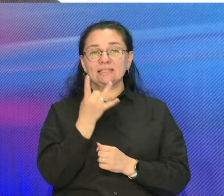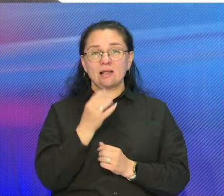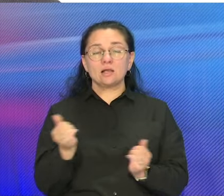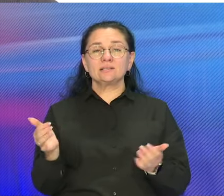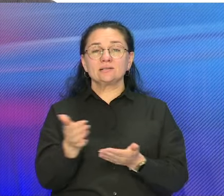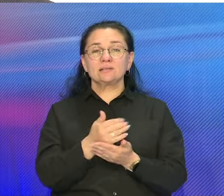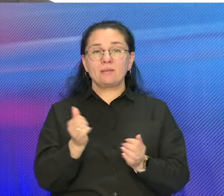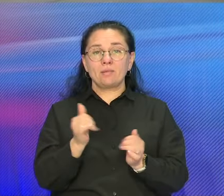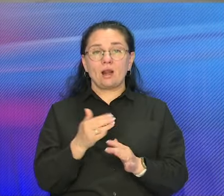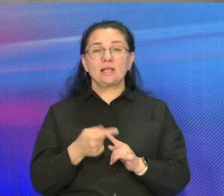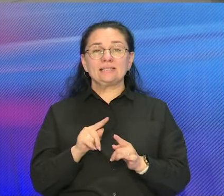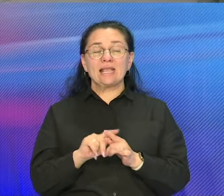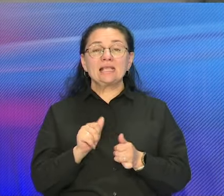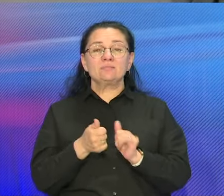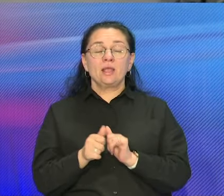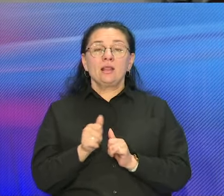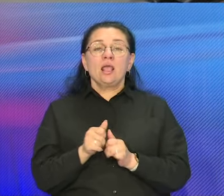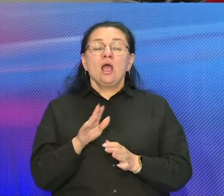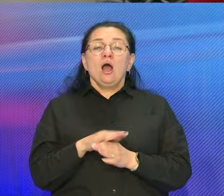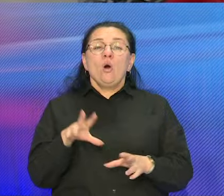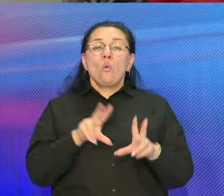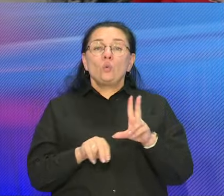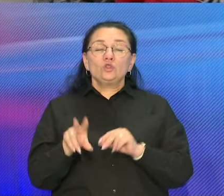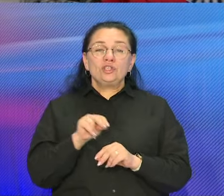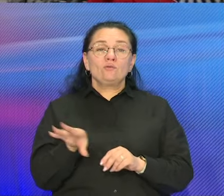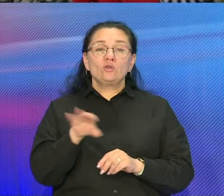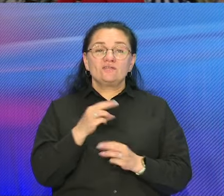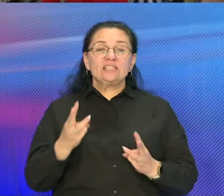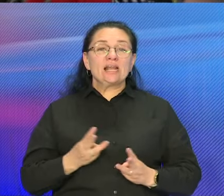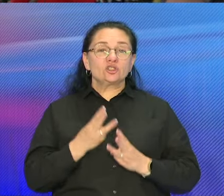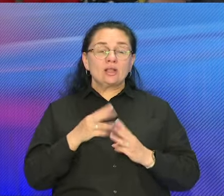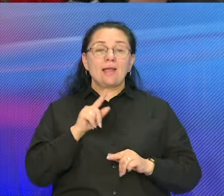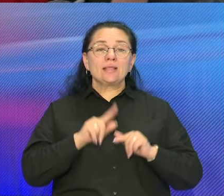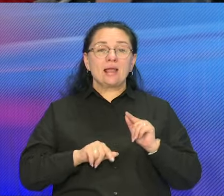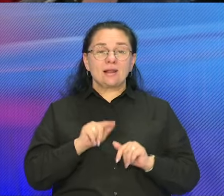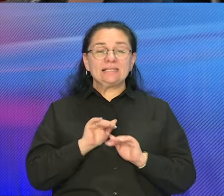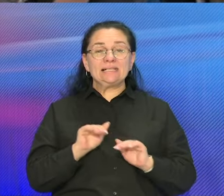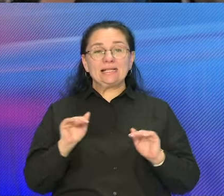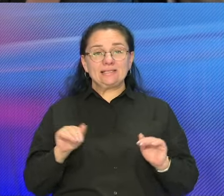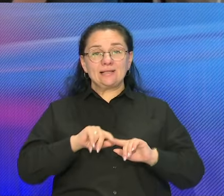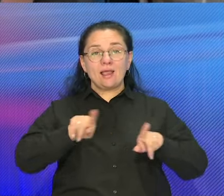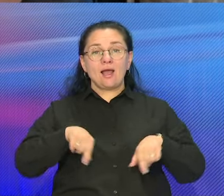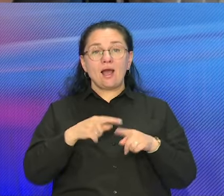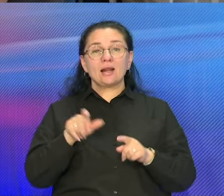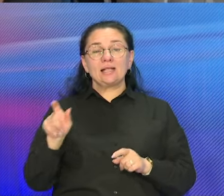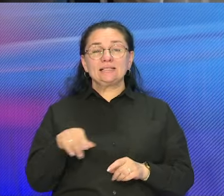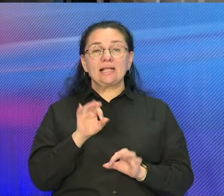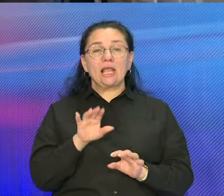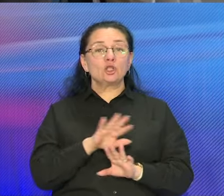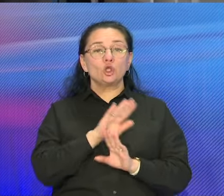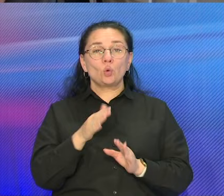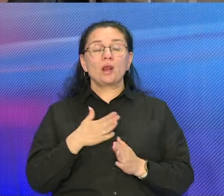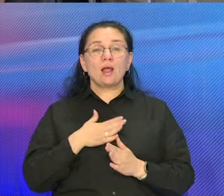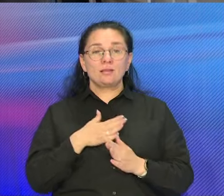подрыхтовце до змены уличываются пропановы и пожадания батьков и деток Организаторы кажуть, яны не просто наши подопечные,